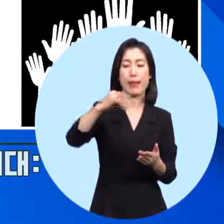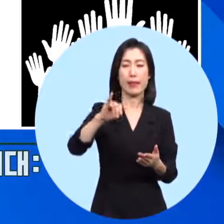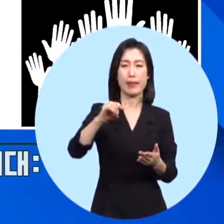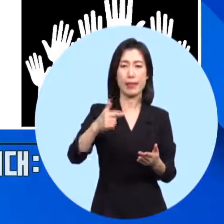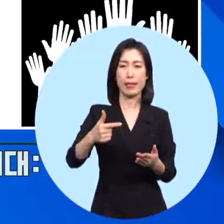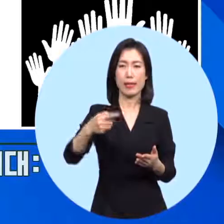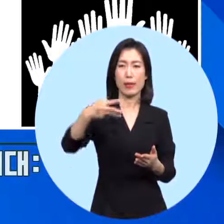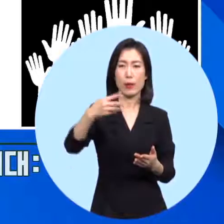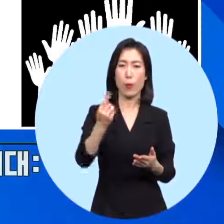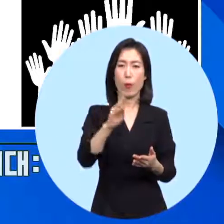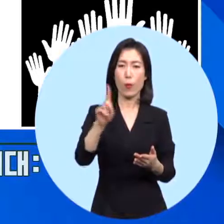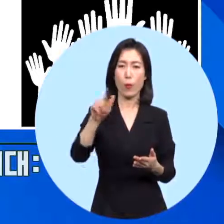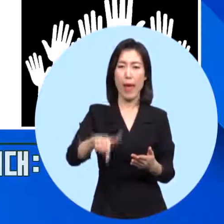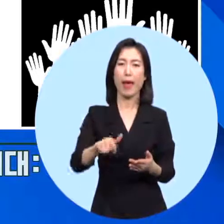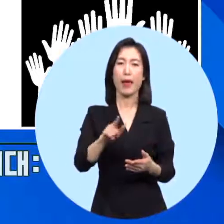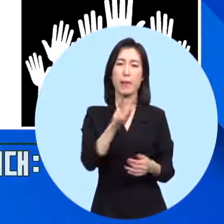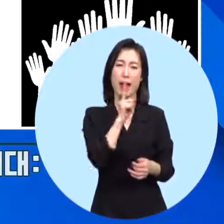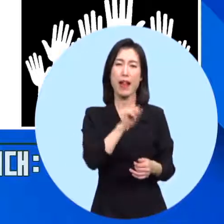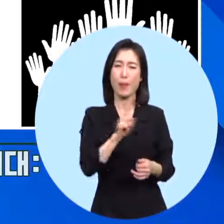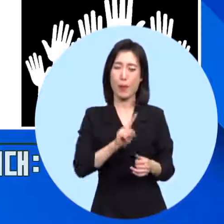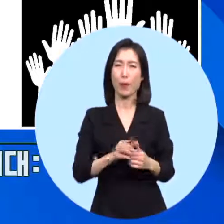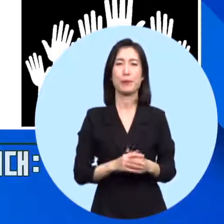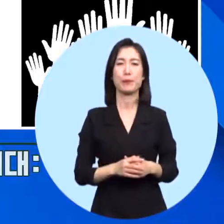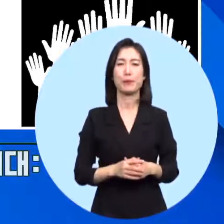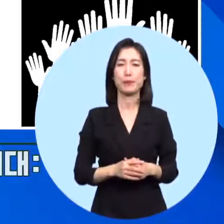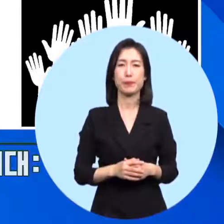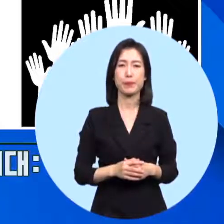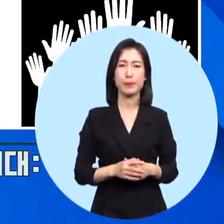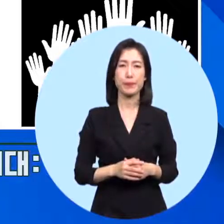노박 말을 빌려서 이렇게 이야기를 합니다.